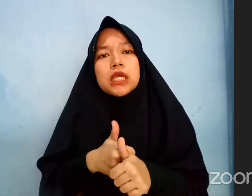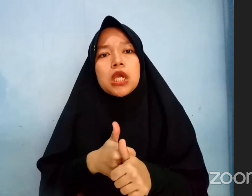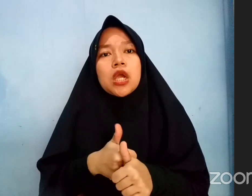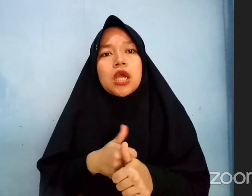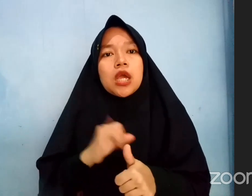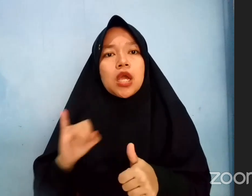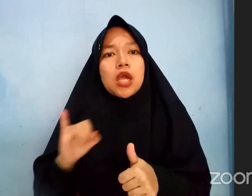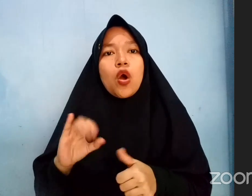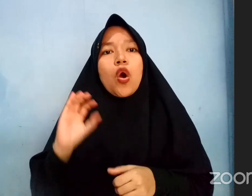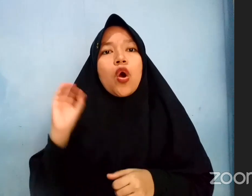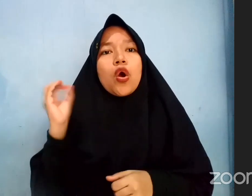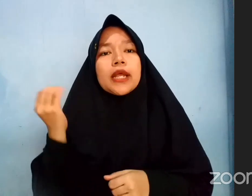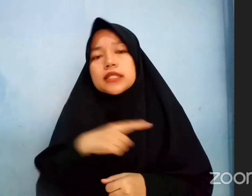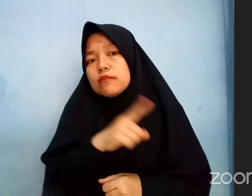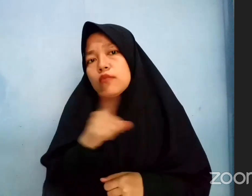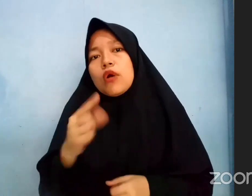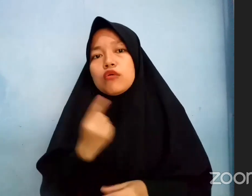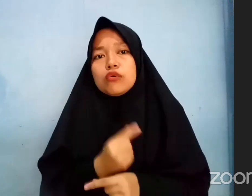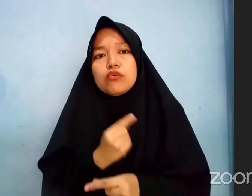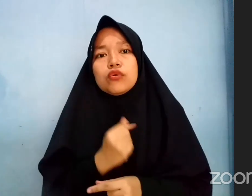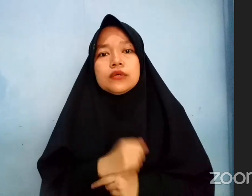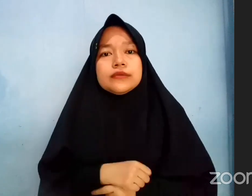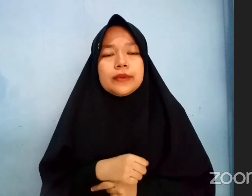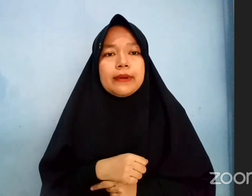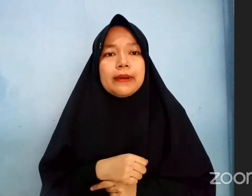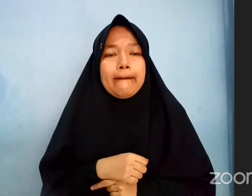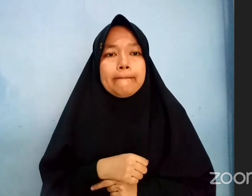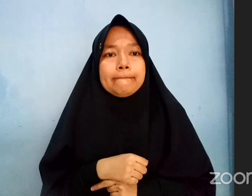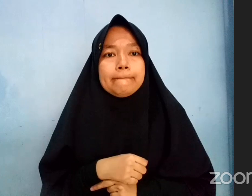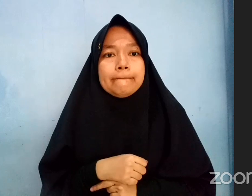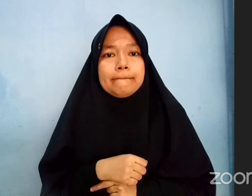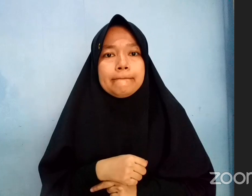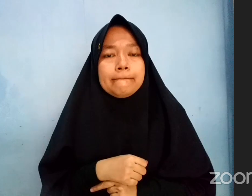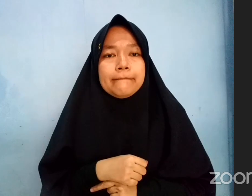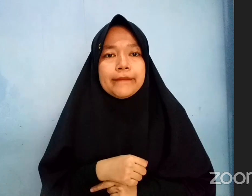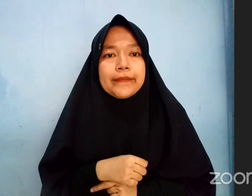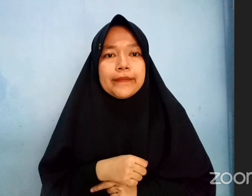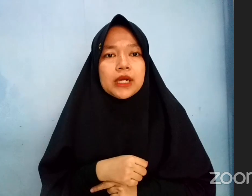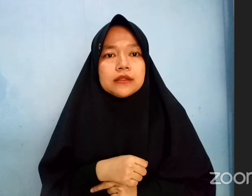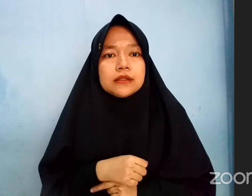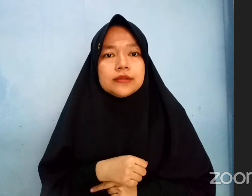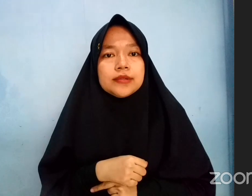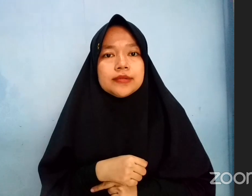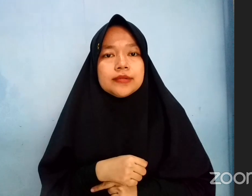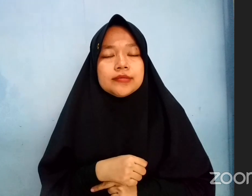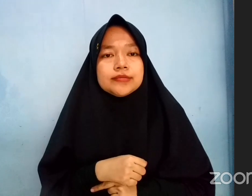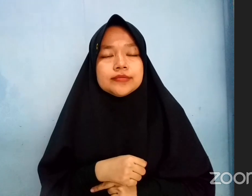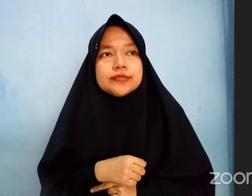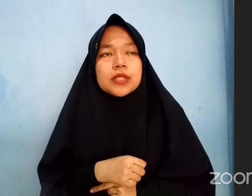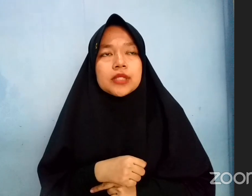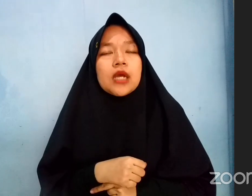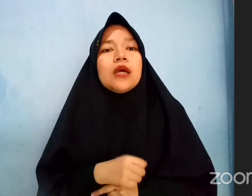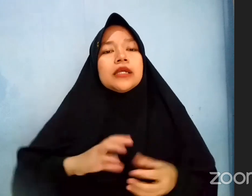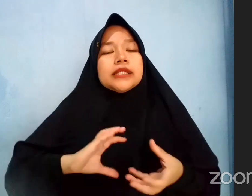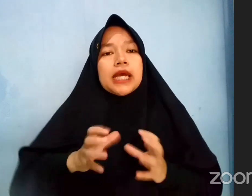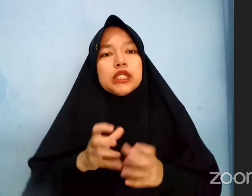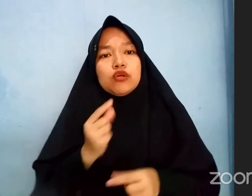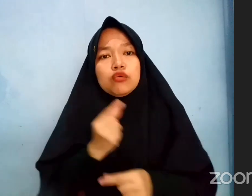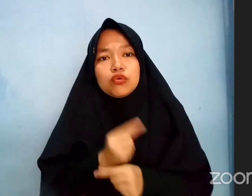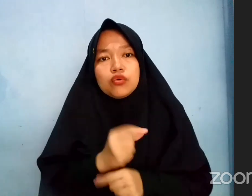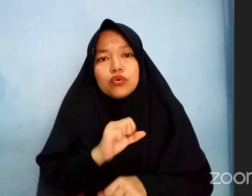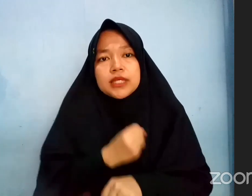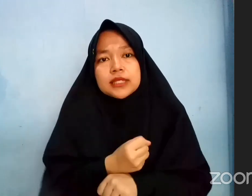jadiin on Jadi mungkin nanti mereka eh latihan bikin di rumahnya seperti itu ya jadi itu nanti nanti kita bisa